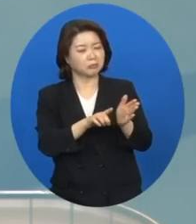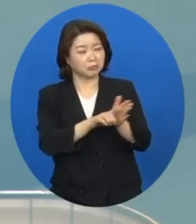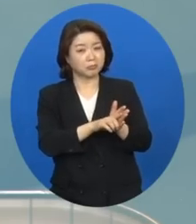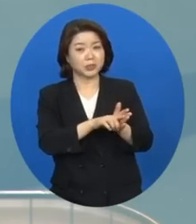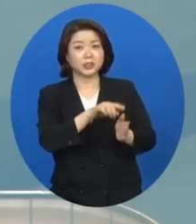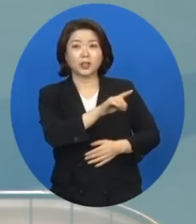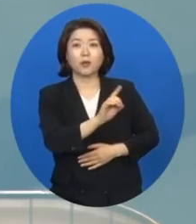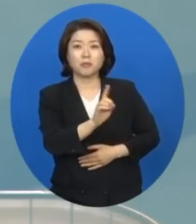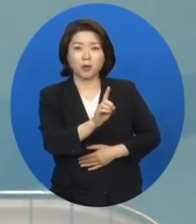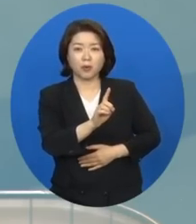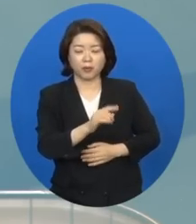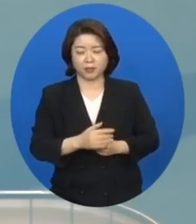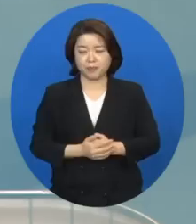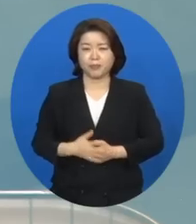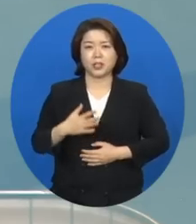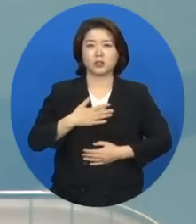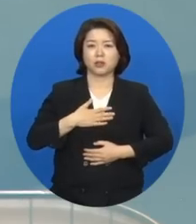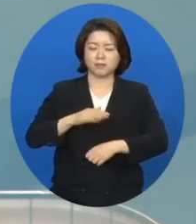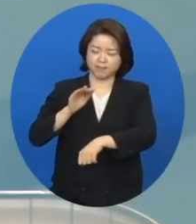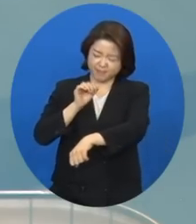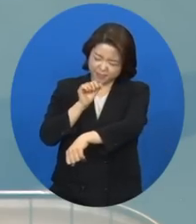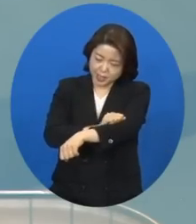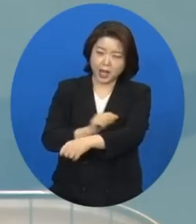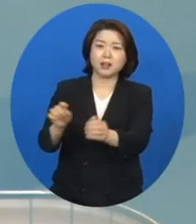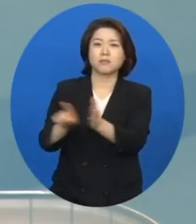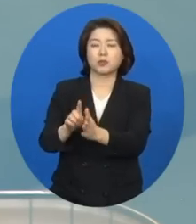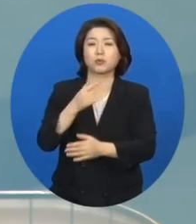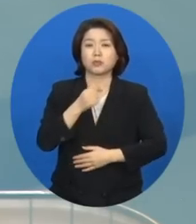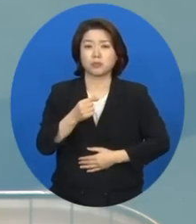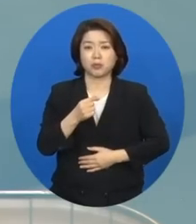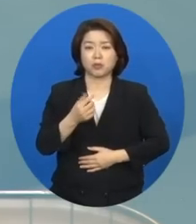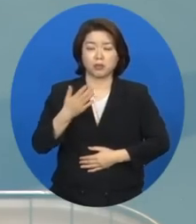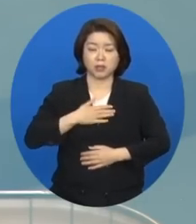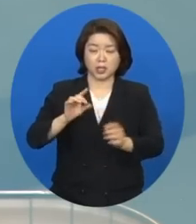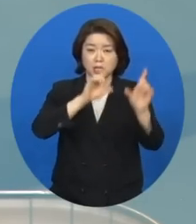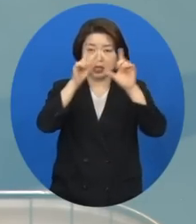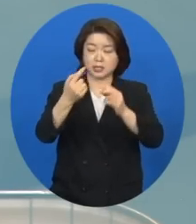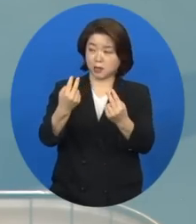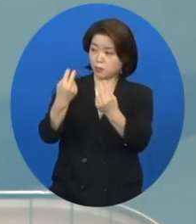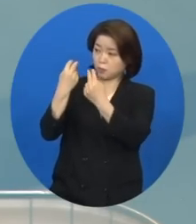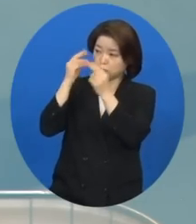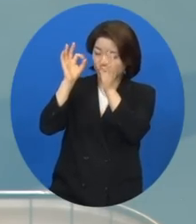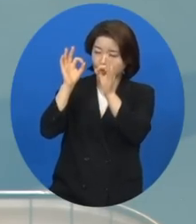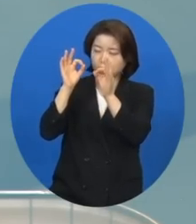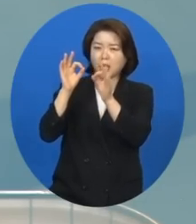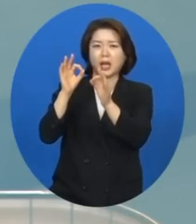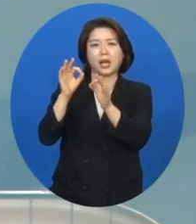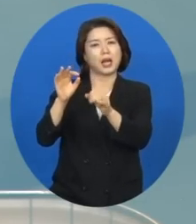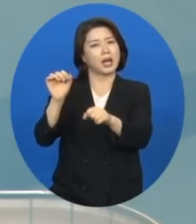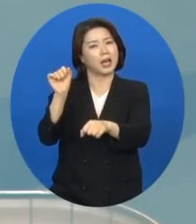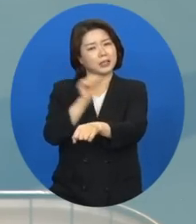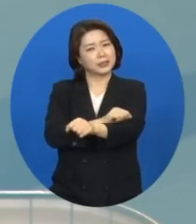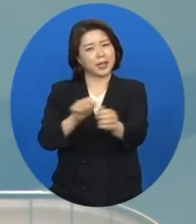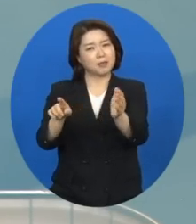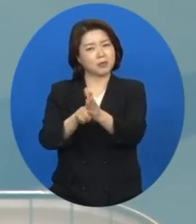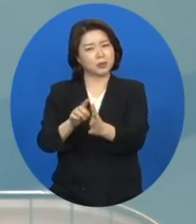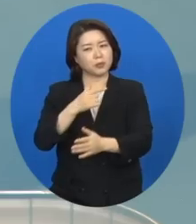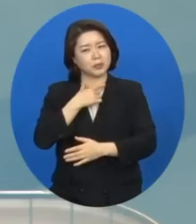저는 잘 믿고 싶었거든요. 그런데 제 삶을 돌아보니 잘 믿고 싶었던 것이